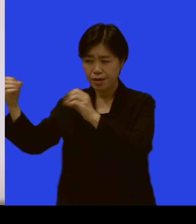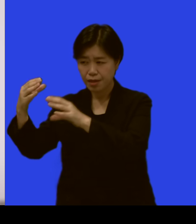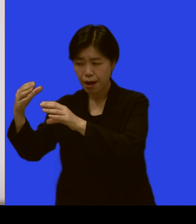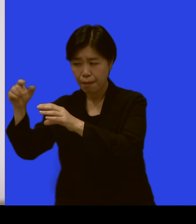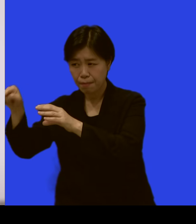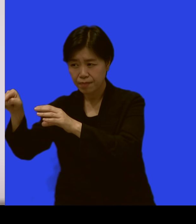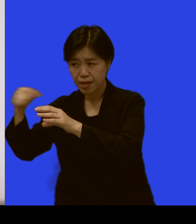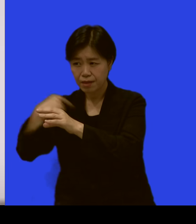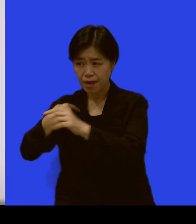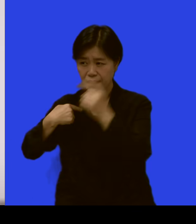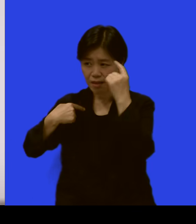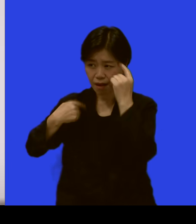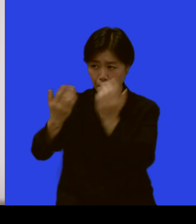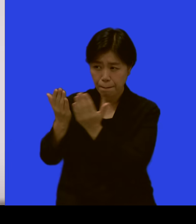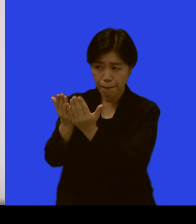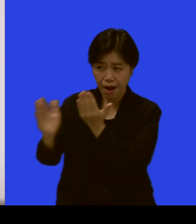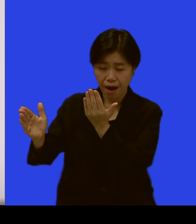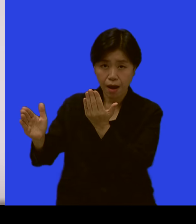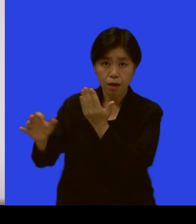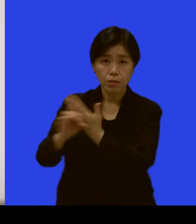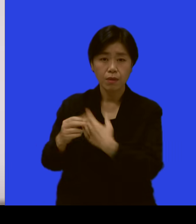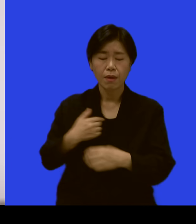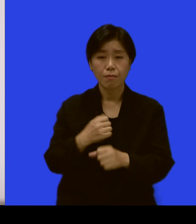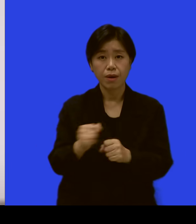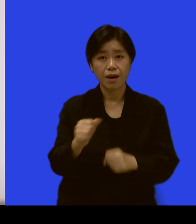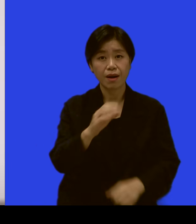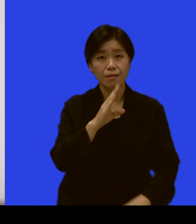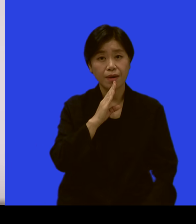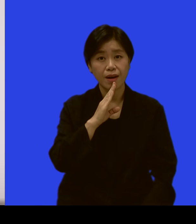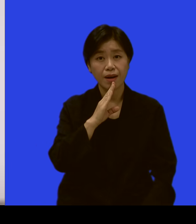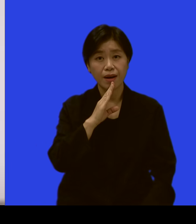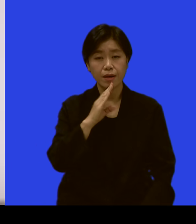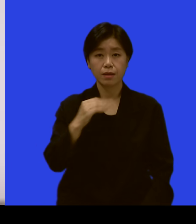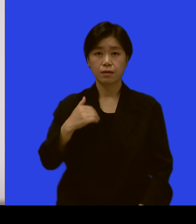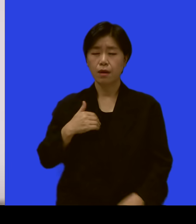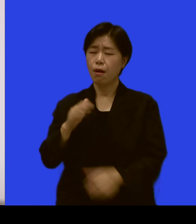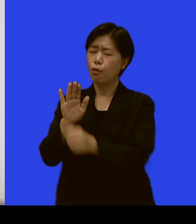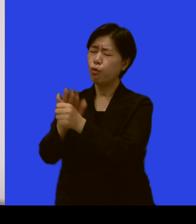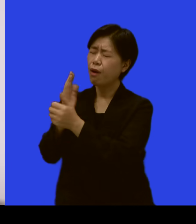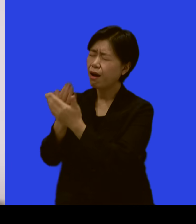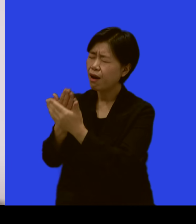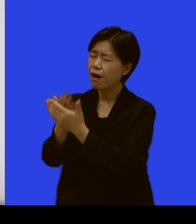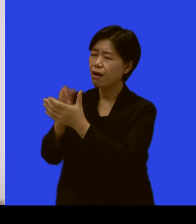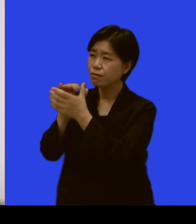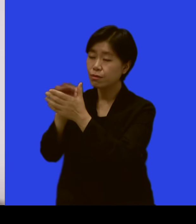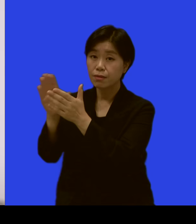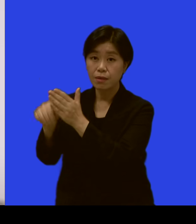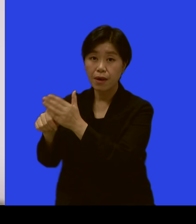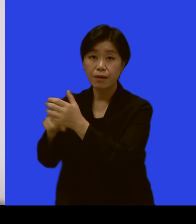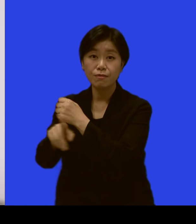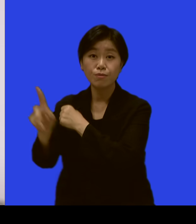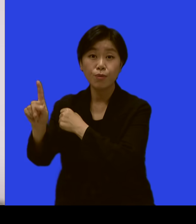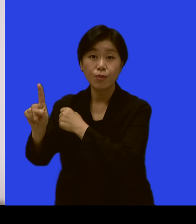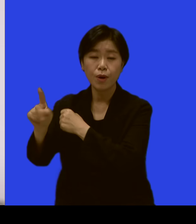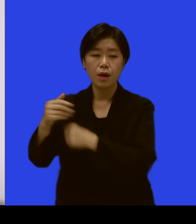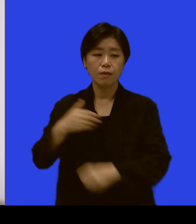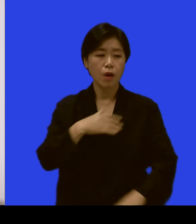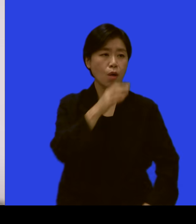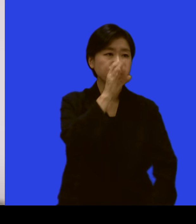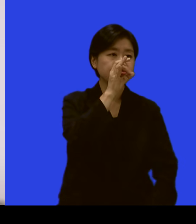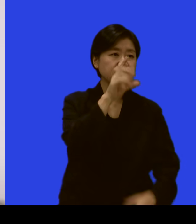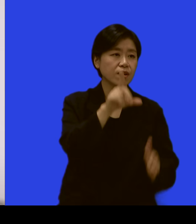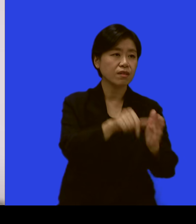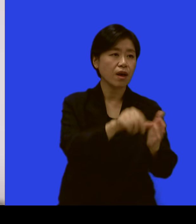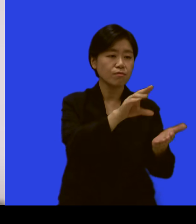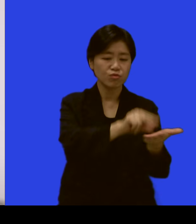예. 그러니까 주님 도와주세요라는 말은 내가 내 힘으로 안 되는 거, 못하는 예. 거 이거를 기도를 보통 하죠.